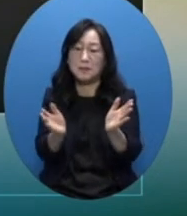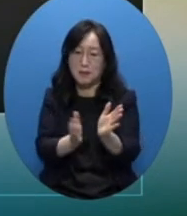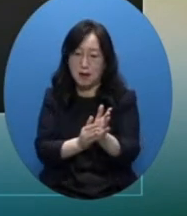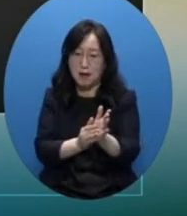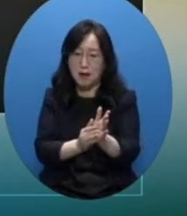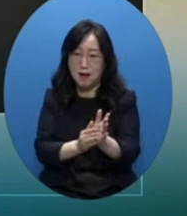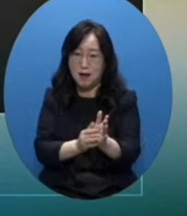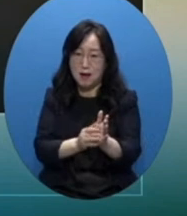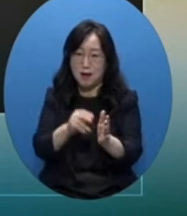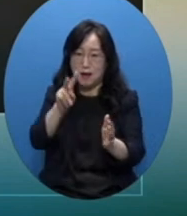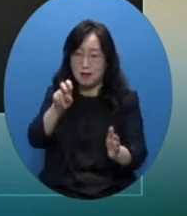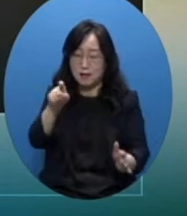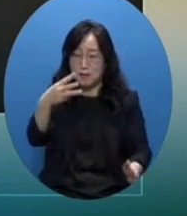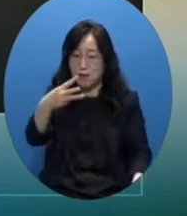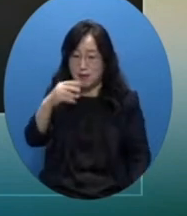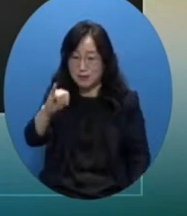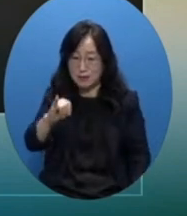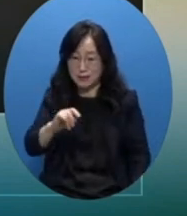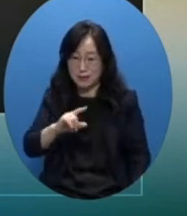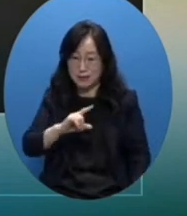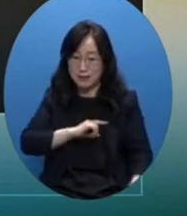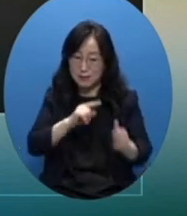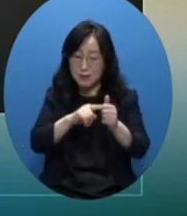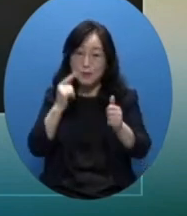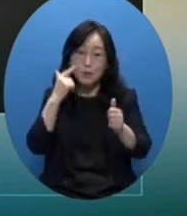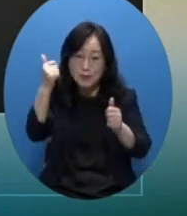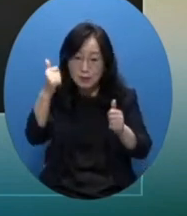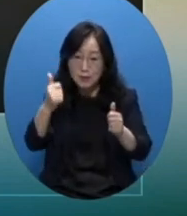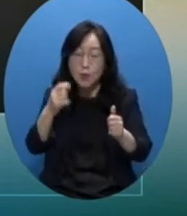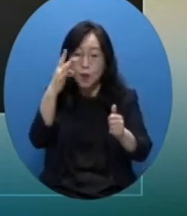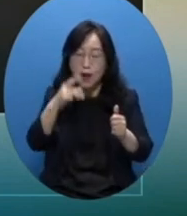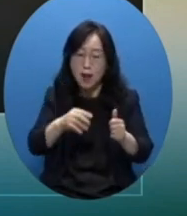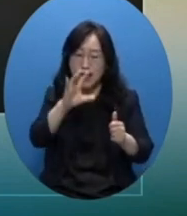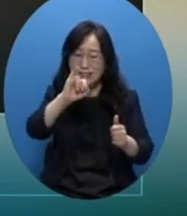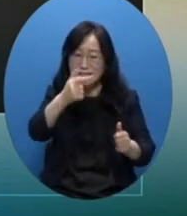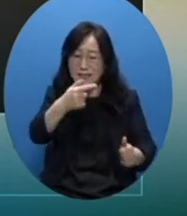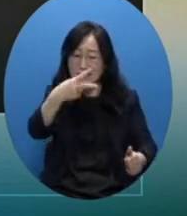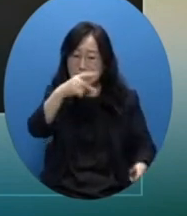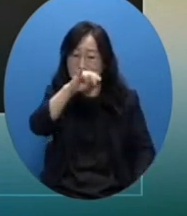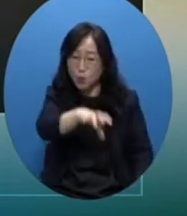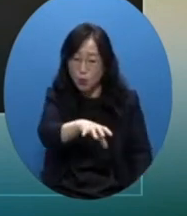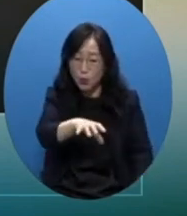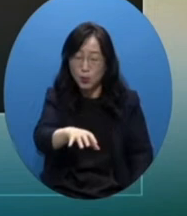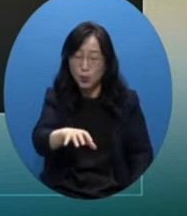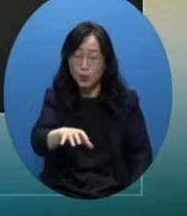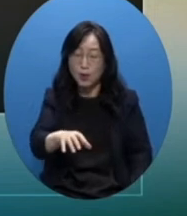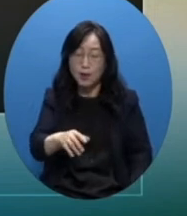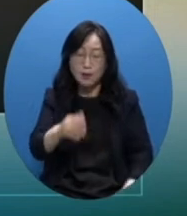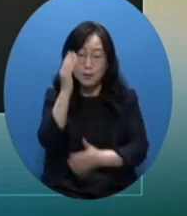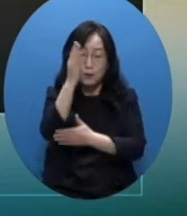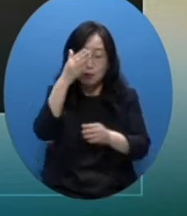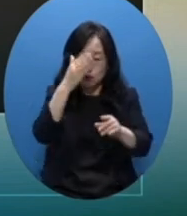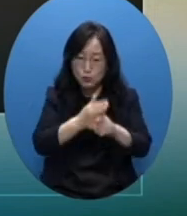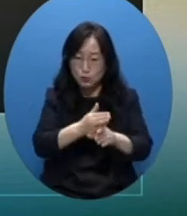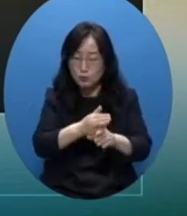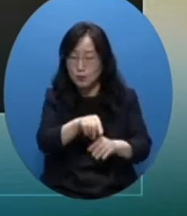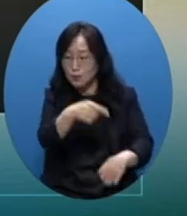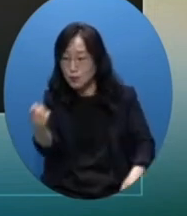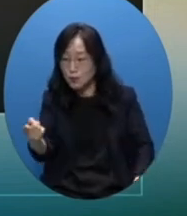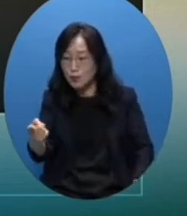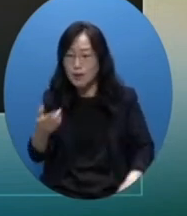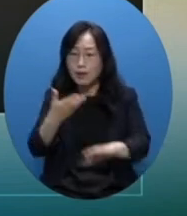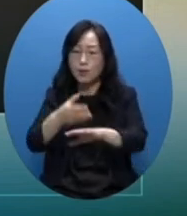몰린 캐로도스 목사님이 인디애나주에서 목회를 하다가 하나님 인도하심을 따라 캘리포니아로 사역지를 옮기게